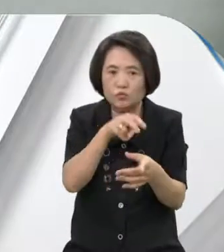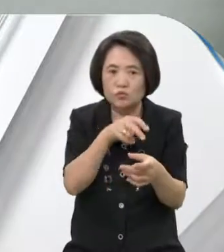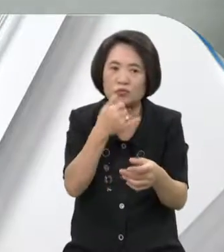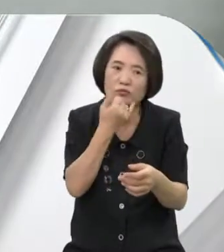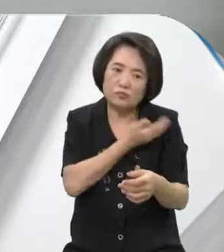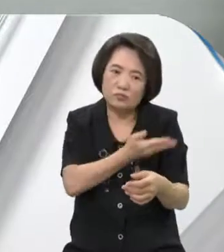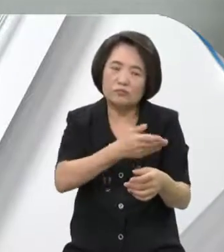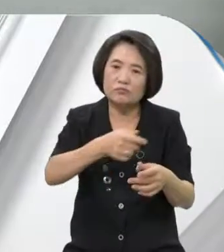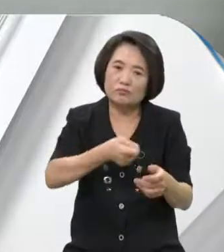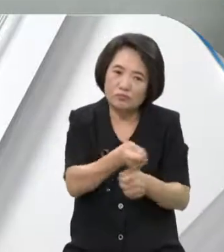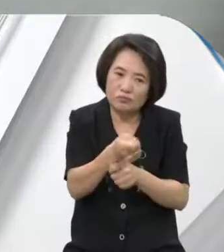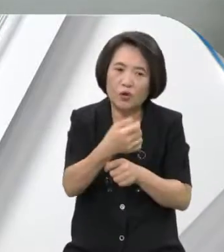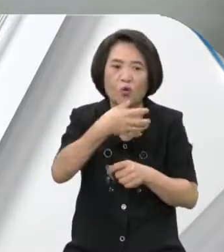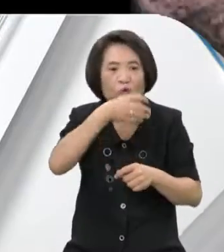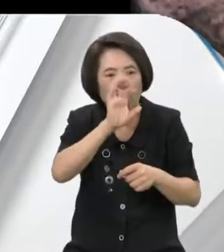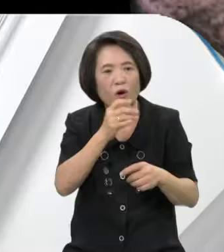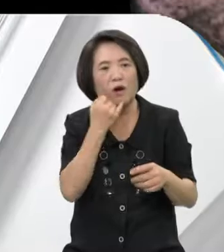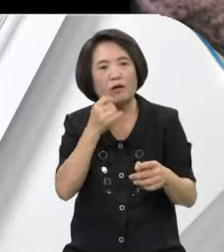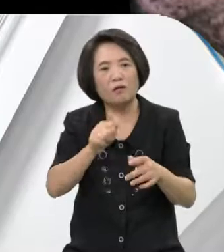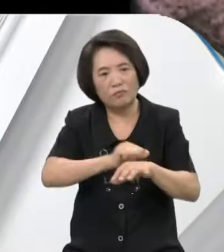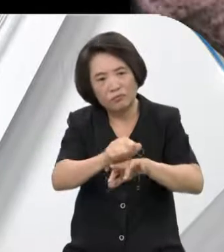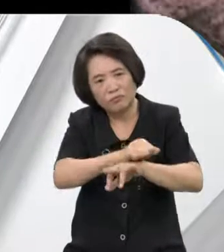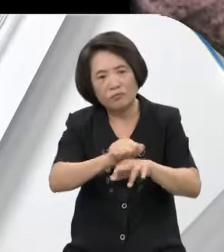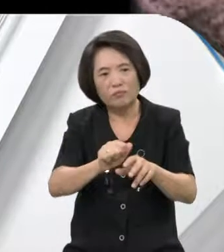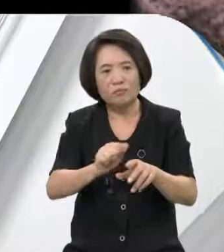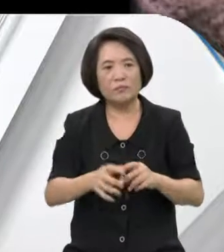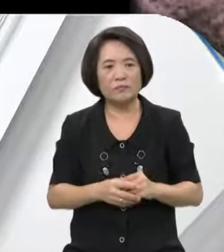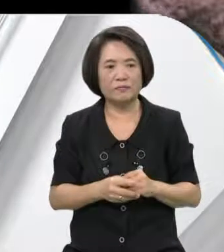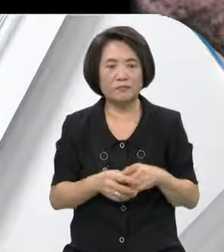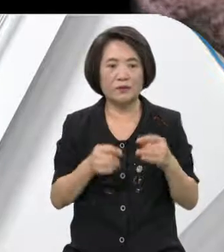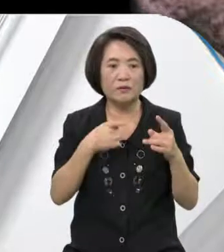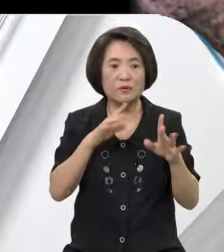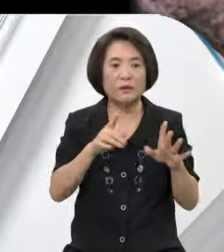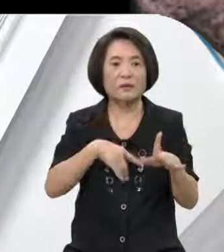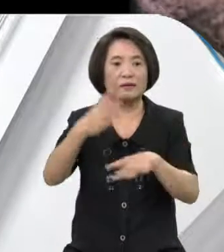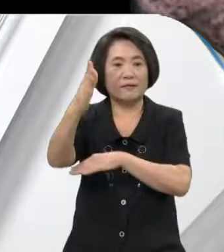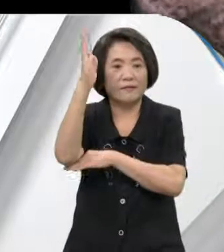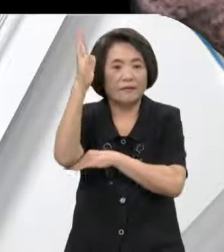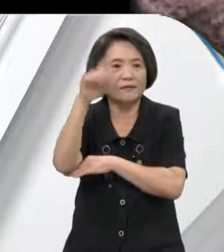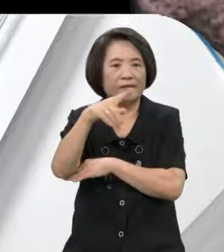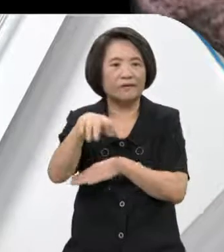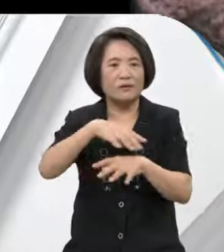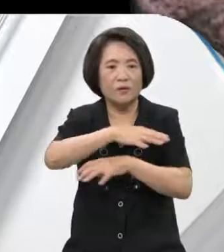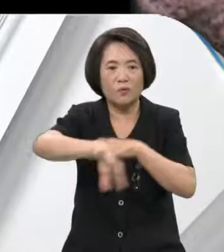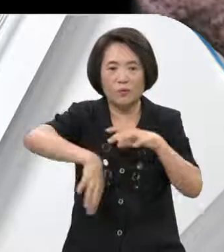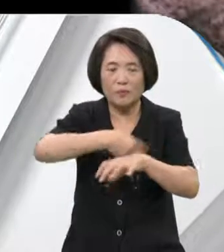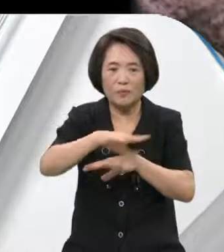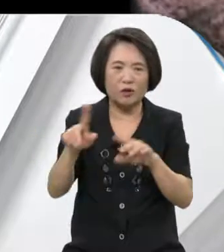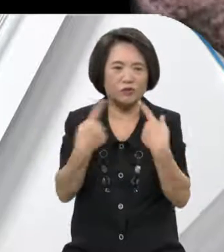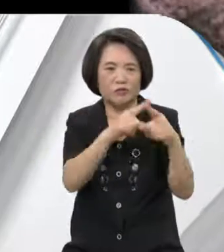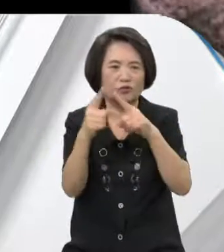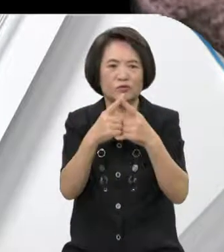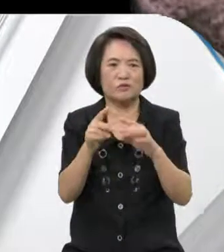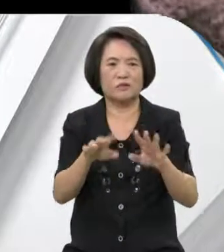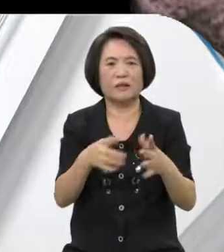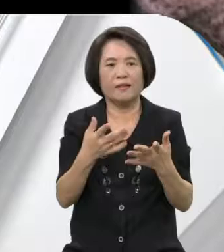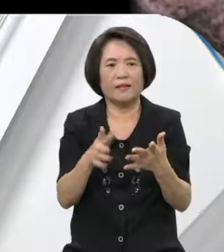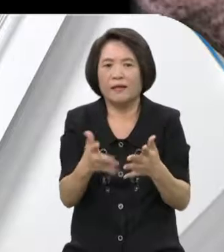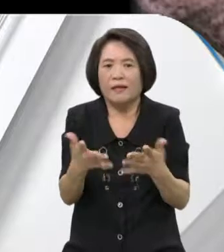的一些饮用，包含清洗的部分。 不管是老人均付的个环保纠纷那两版